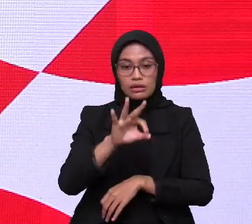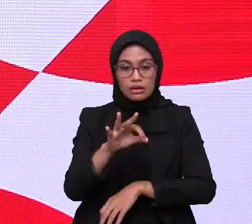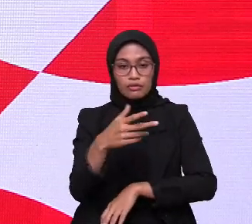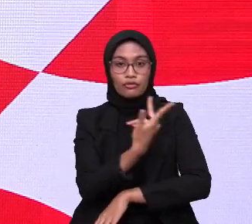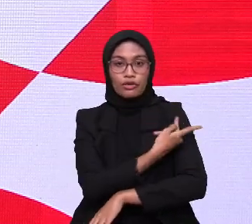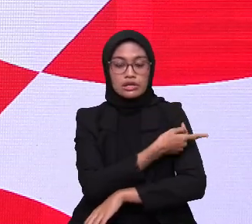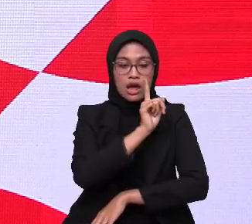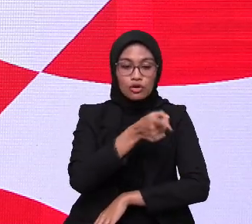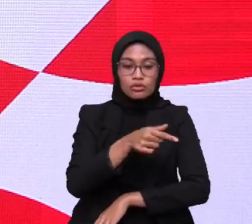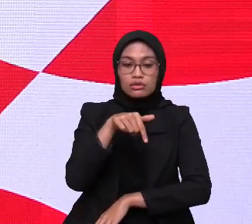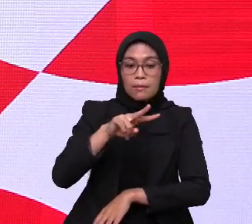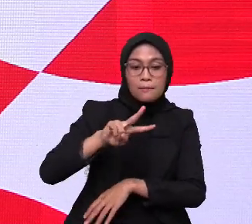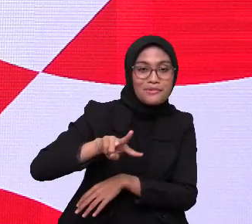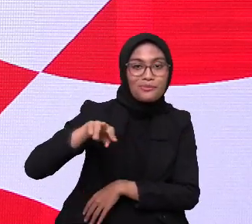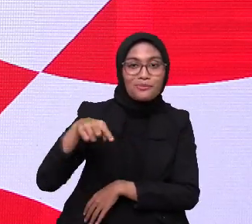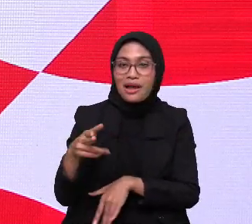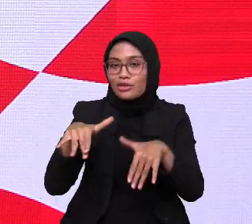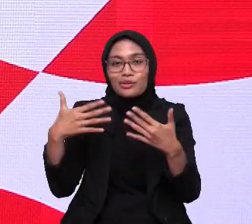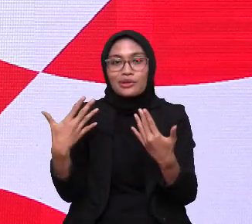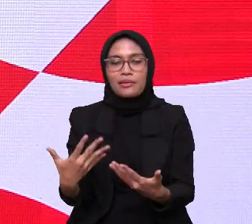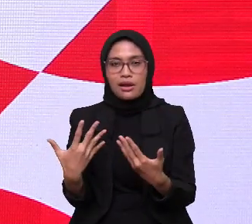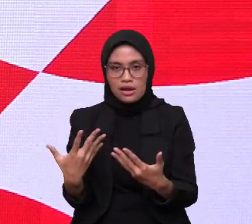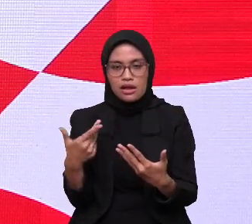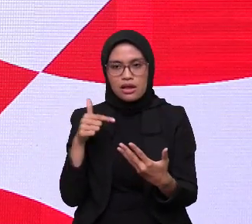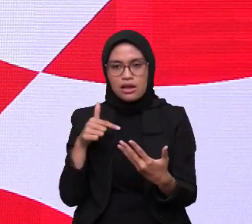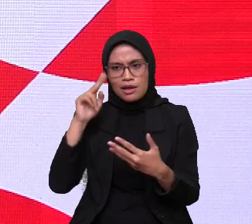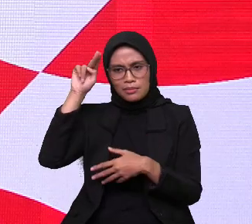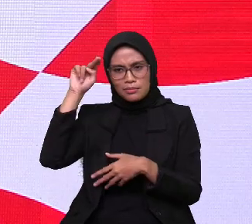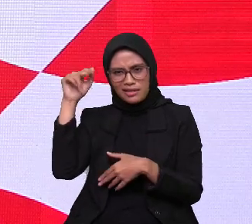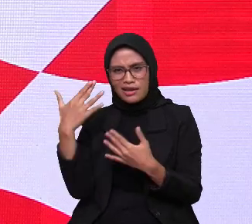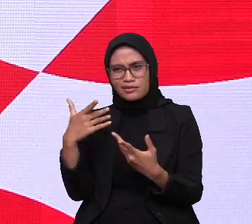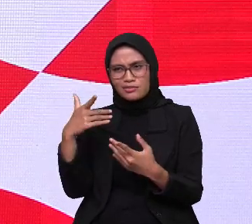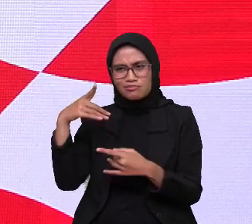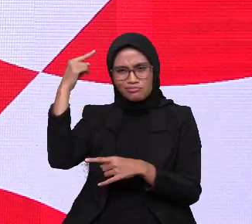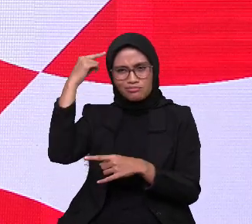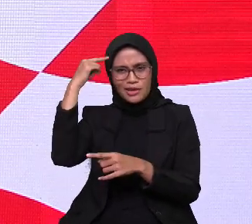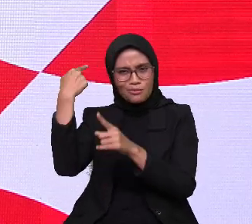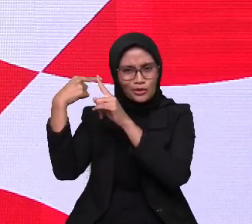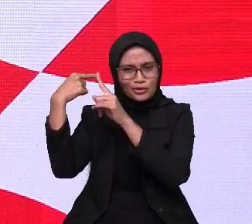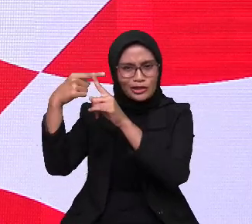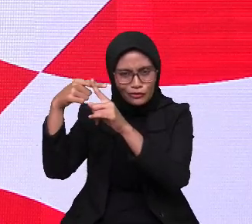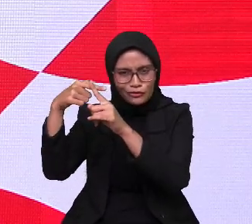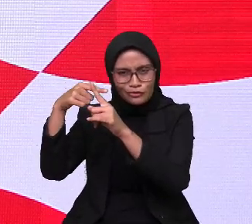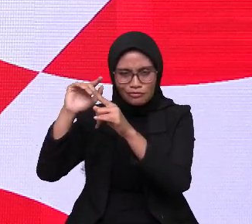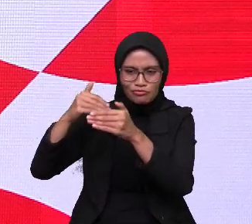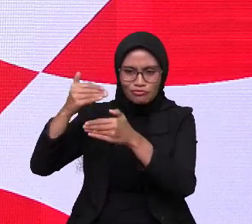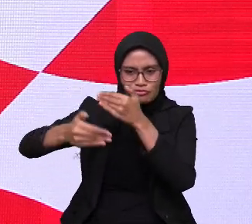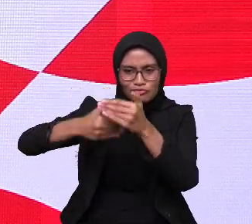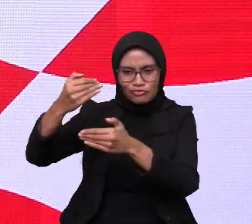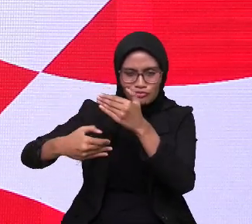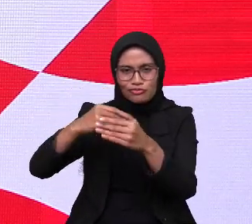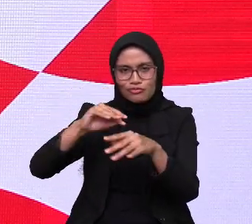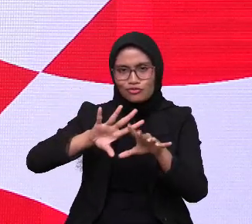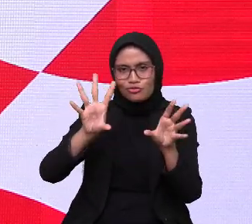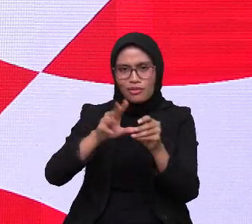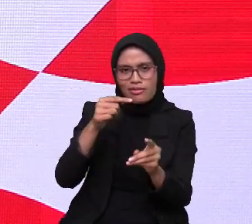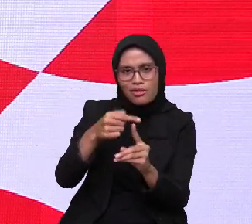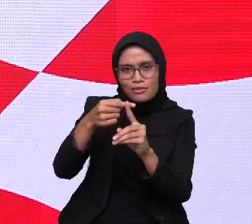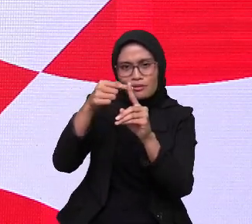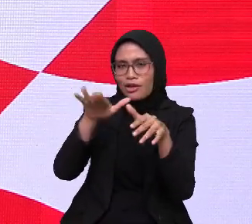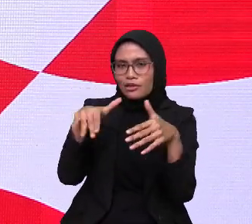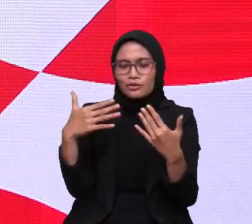target sasaran ini Apakah pemerintah optimis dapat mengejar capaian vaksinasi covert lebih tinggi lagi mengingat masih banyak masyarakat yang belum